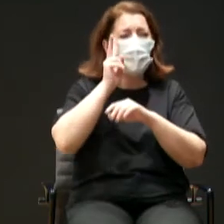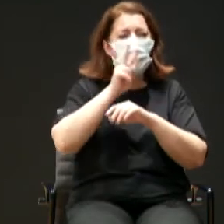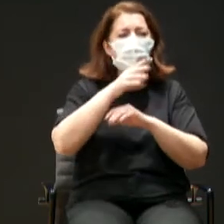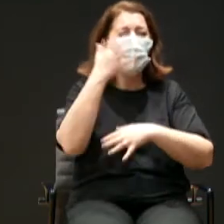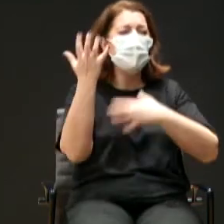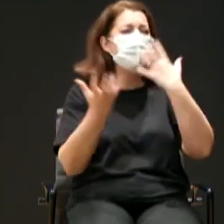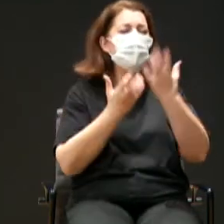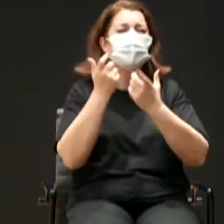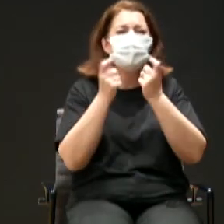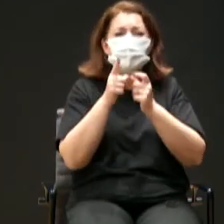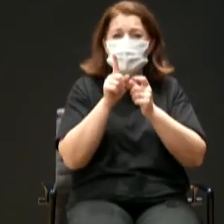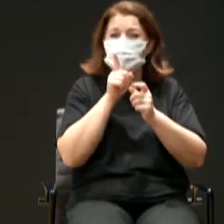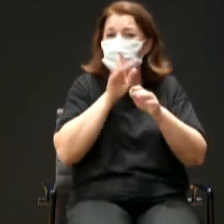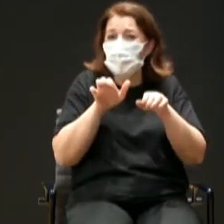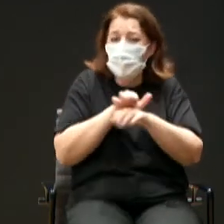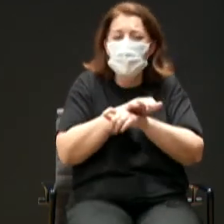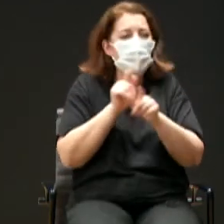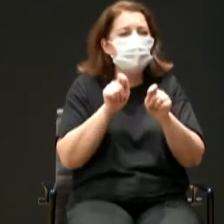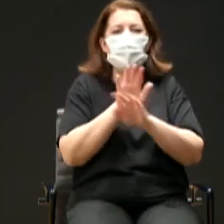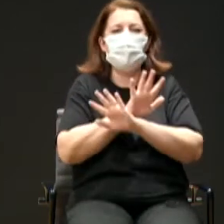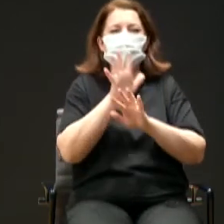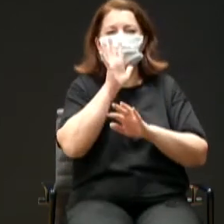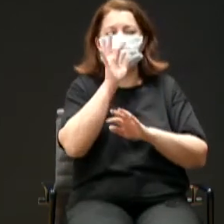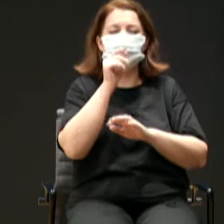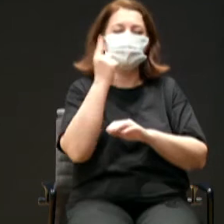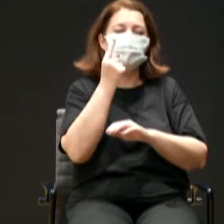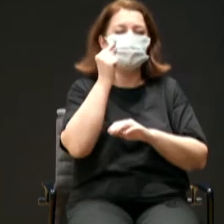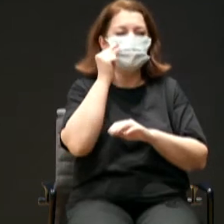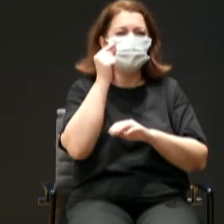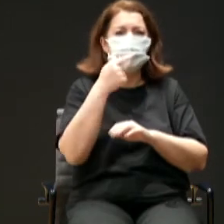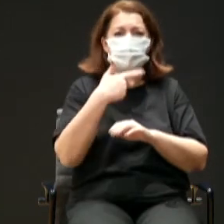Bunları örtmeye çalışmayacak hiç kimse. Bu